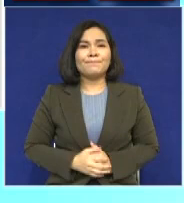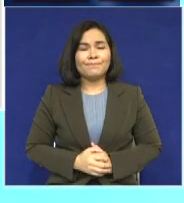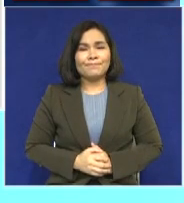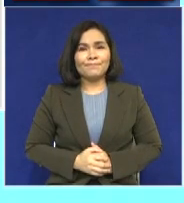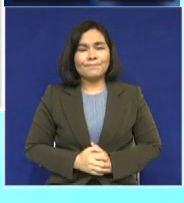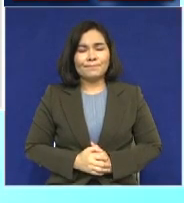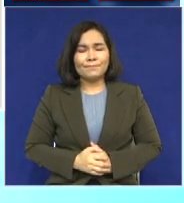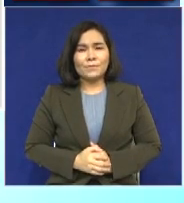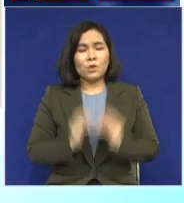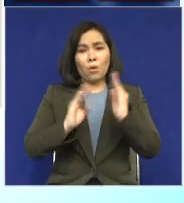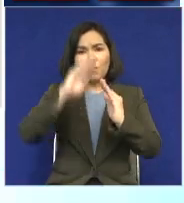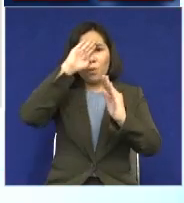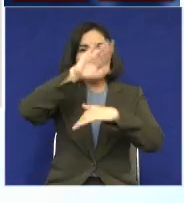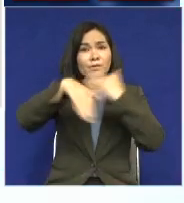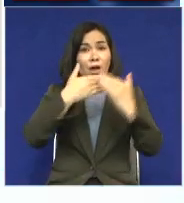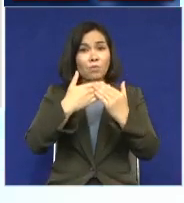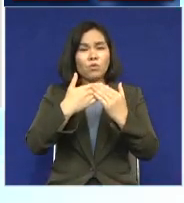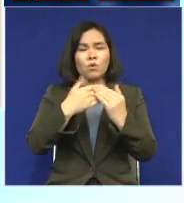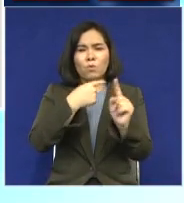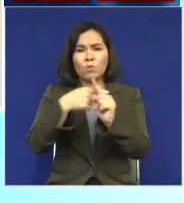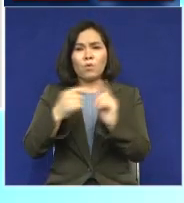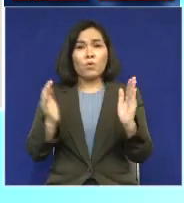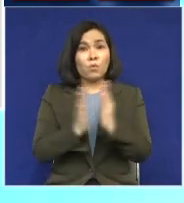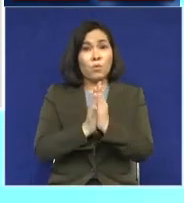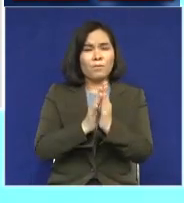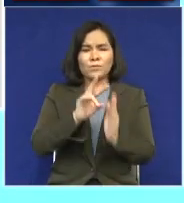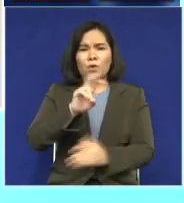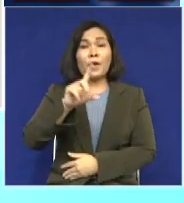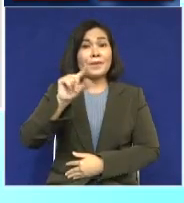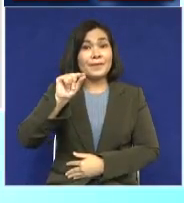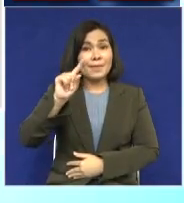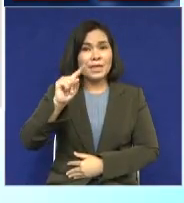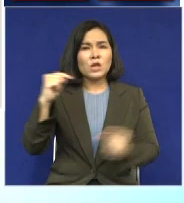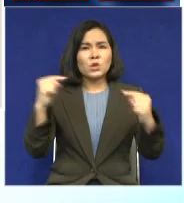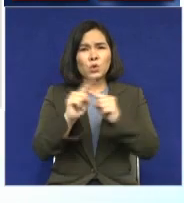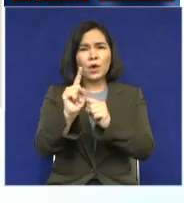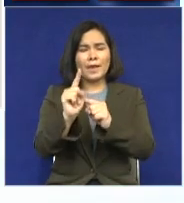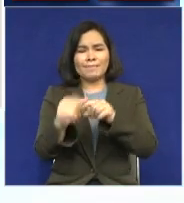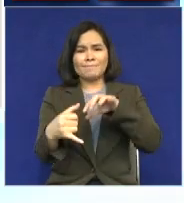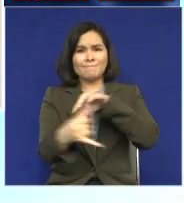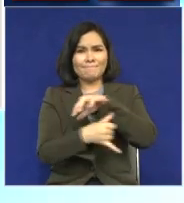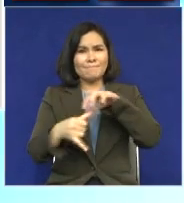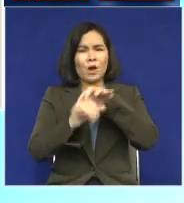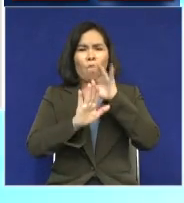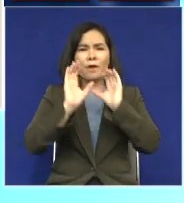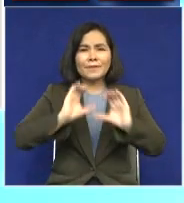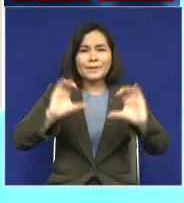ก็จะมีจำนวนผู้ป่วยยืนยันสะสมทั้งสิ้น221รายในสถานที่เฝ้าระวังที่รัฐจัดให้ค่ะ